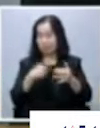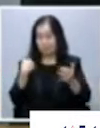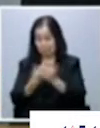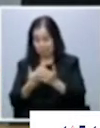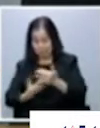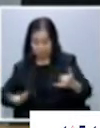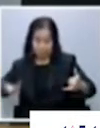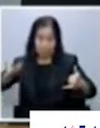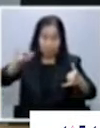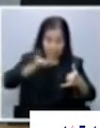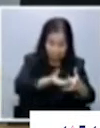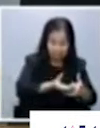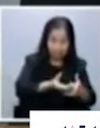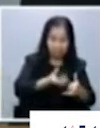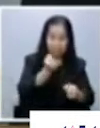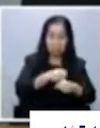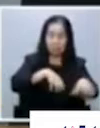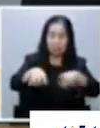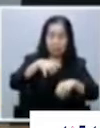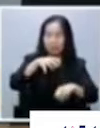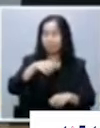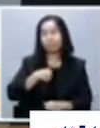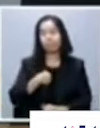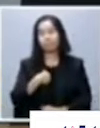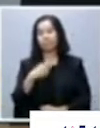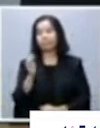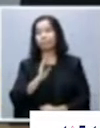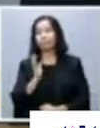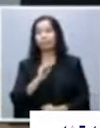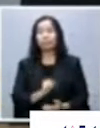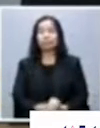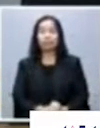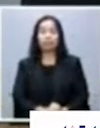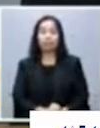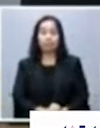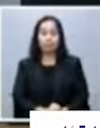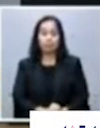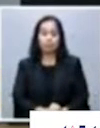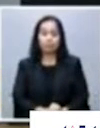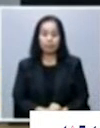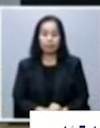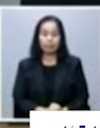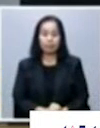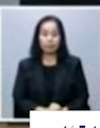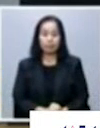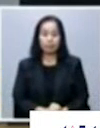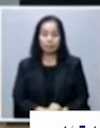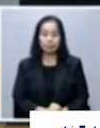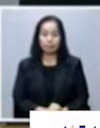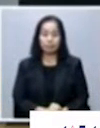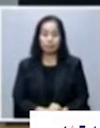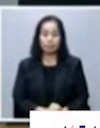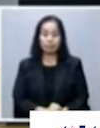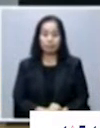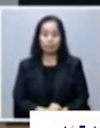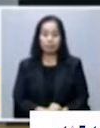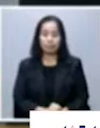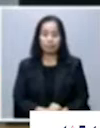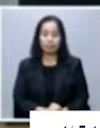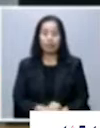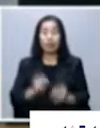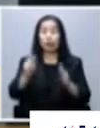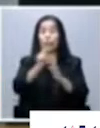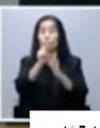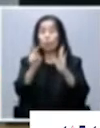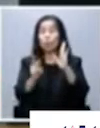ณไปแล้วก็ไปใช้ในการปฏิบัติภารกิจได้ผมต้องเรียนอย่างนี้ครับว่าเราง่ายๆว่าดูกฎหมายอาญ